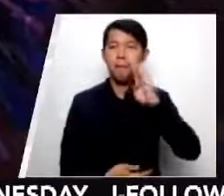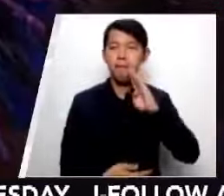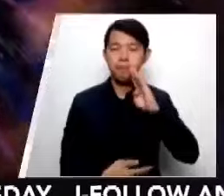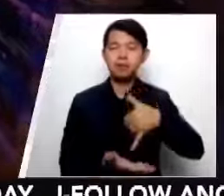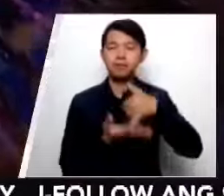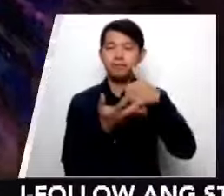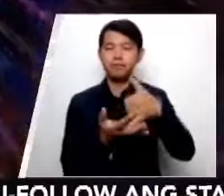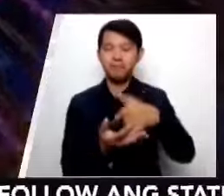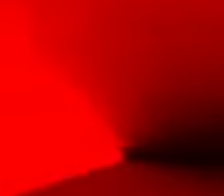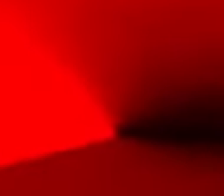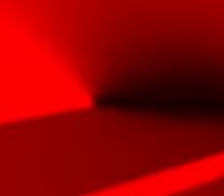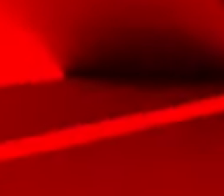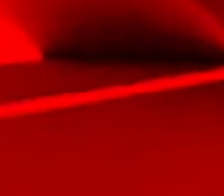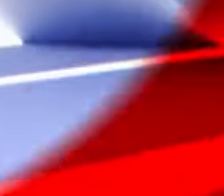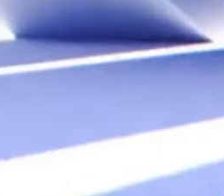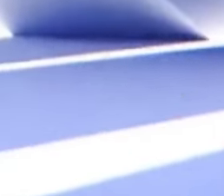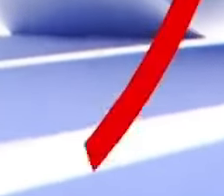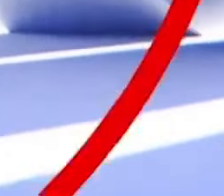Category.